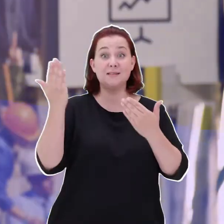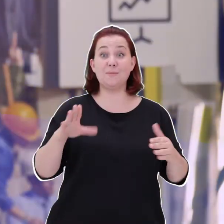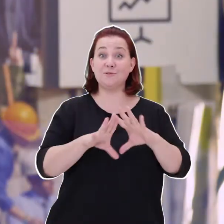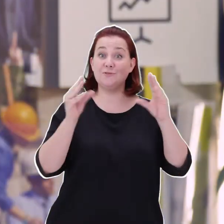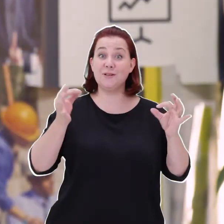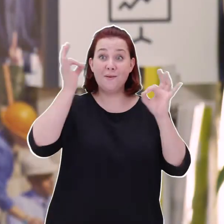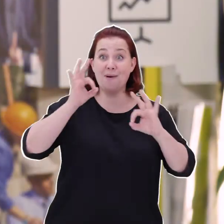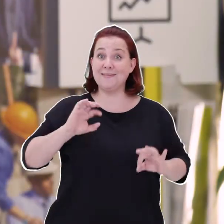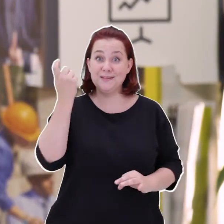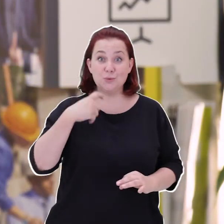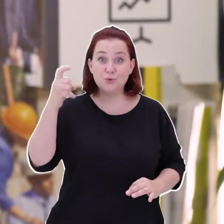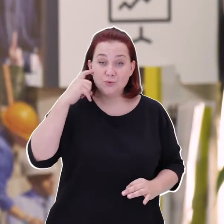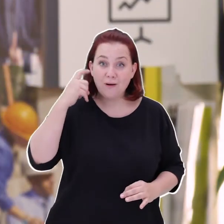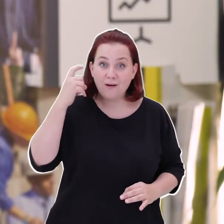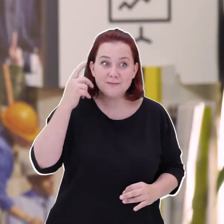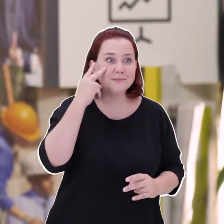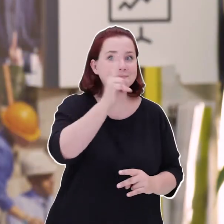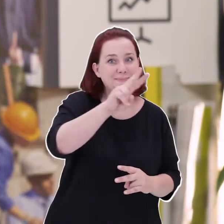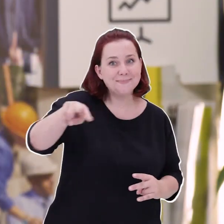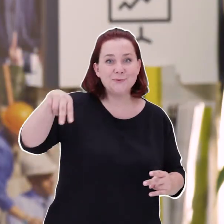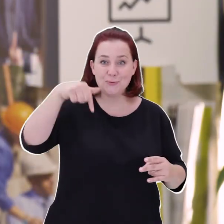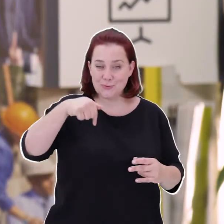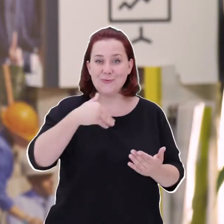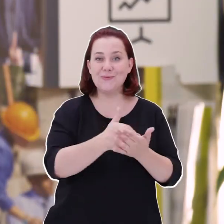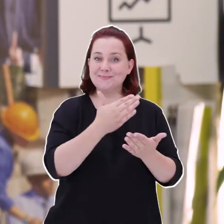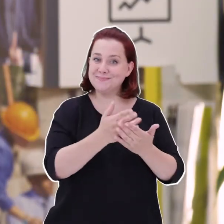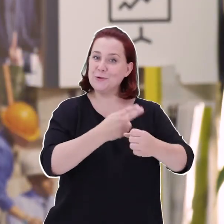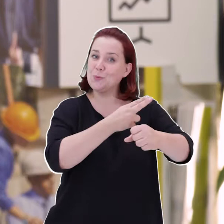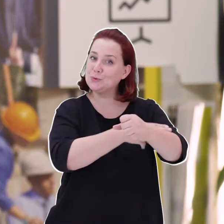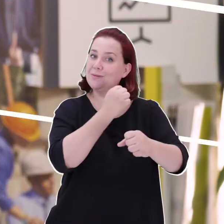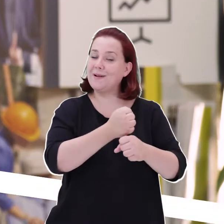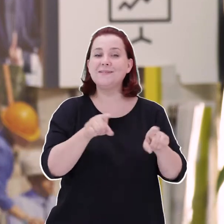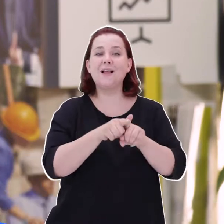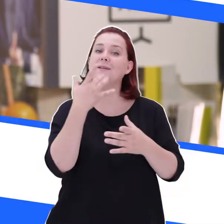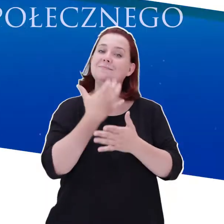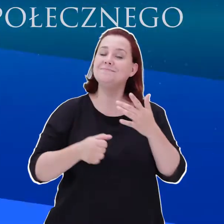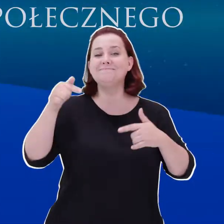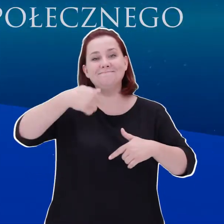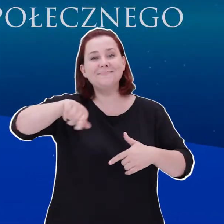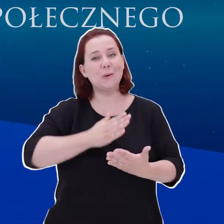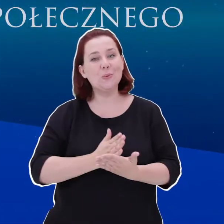Zapraszamy wszystkie panie niesłyszące do odwiedzin Wojewódzkiego Urzędu Pracy w Katowicach i skorzystania z naszych usług.